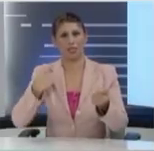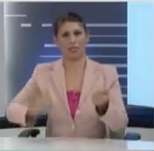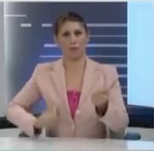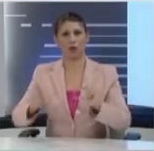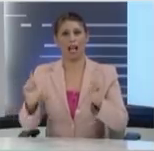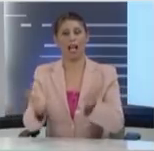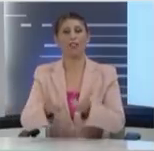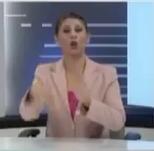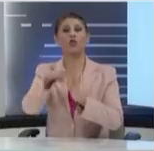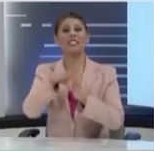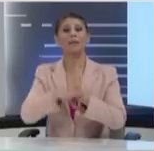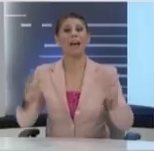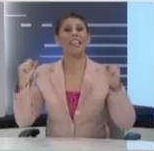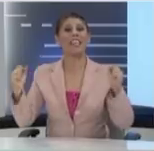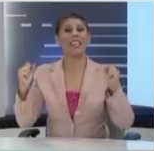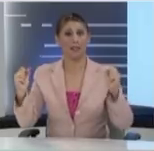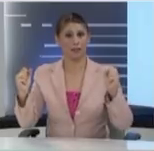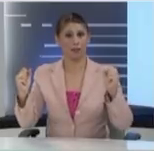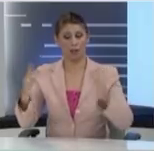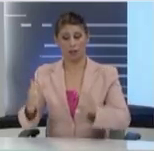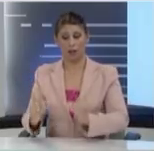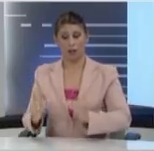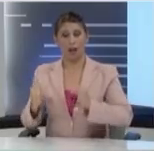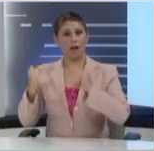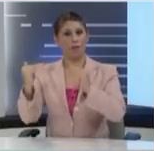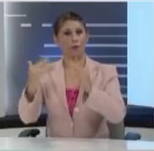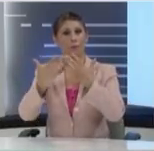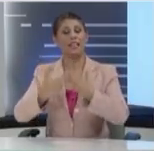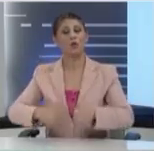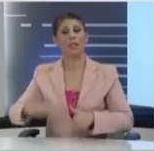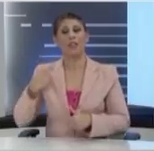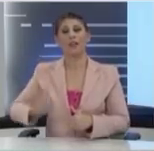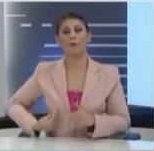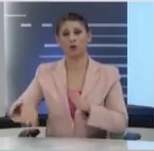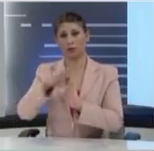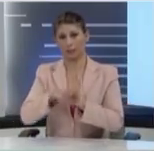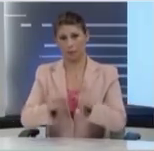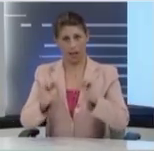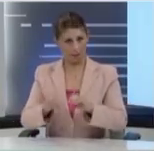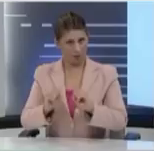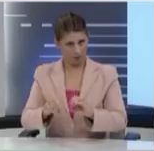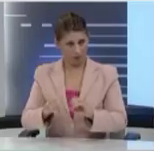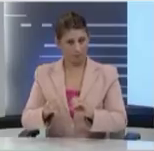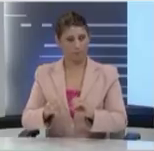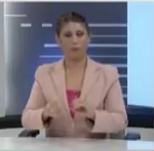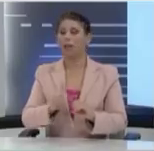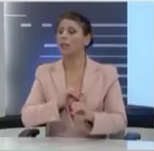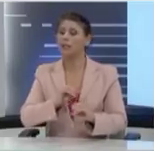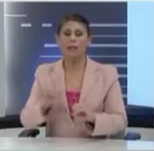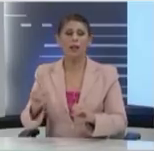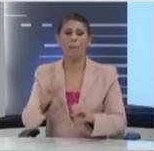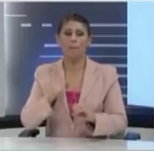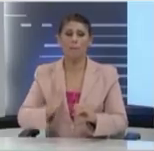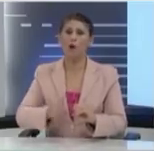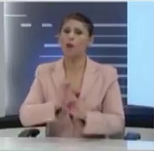δημόσιο εθνικό σύστημα υγείας, να αναβαθμίσουμε τη λειτουργία του δημόσιου συστήματος εκπαίδευσης, να μην μπορεί κανείς ποτέ